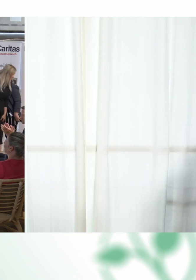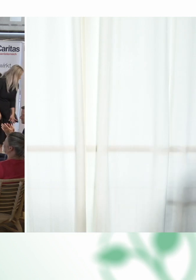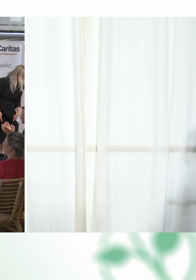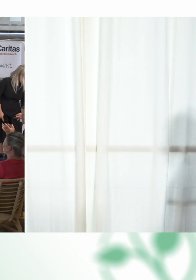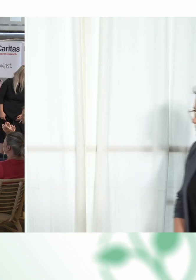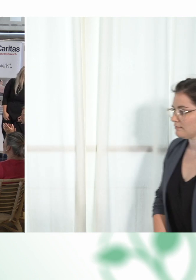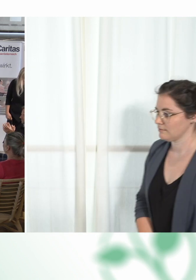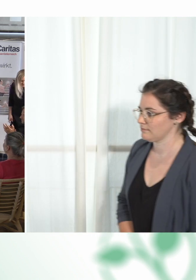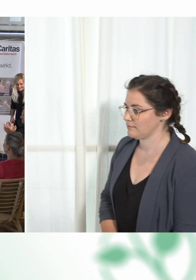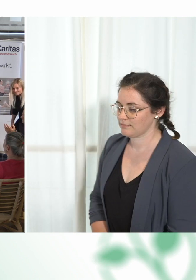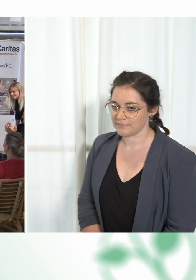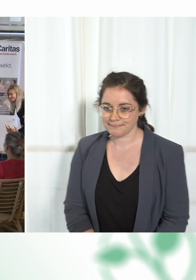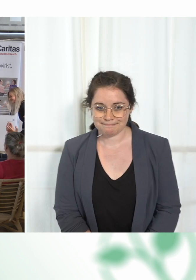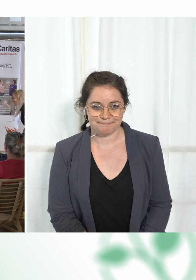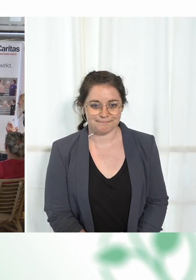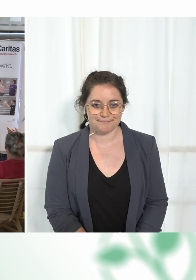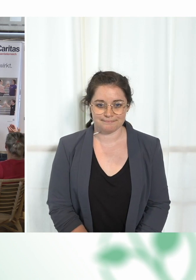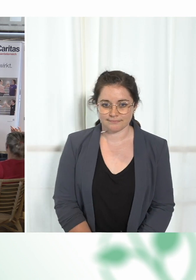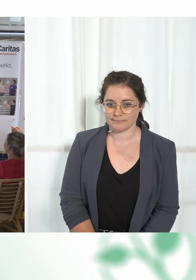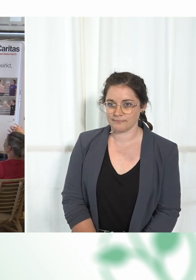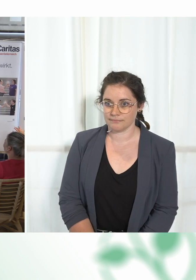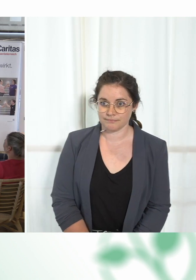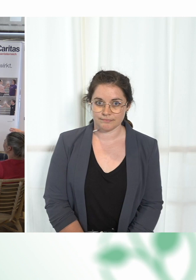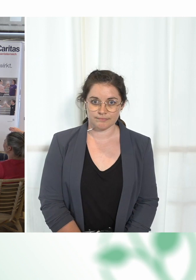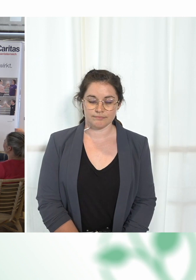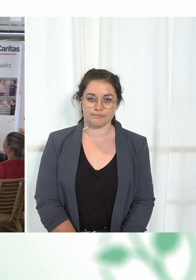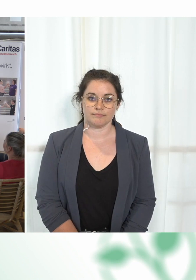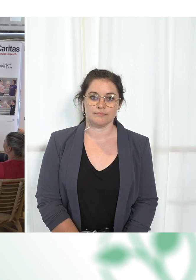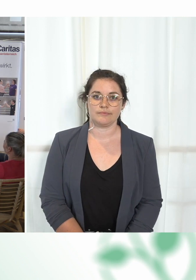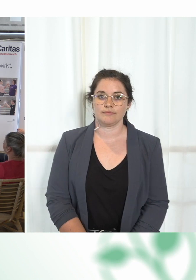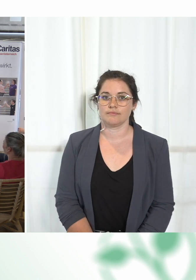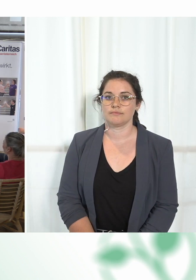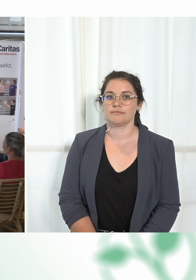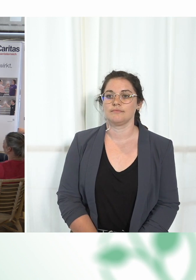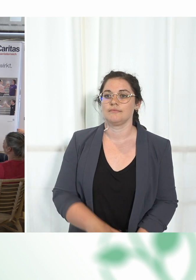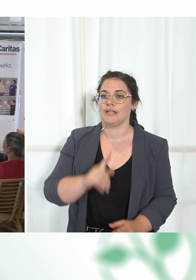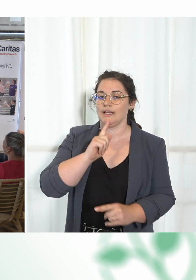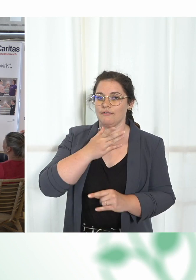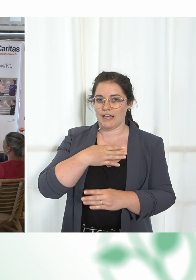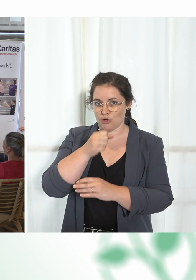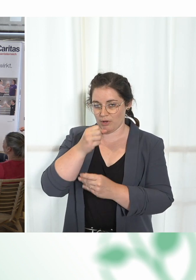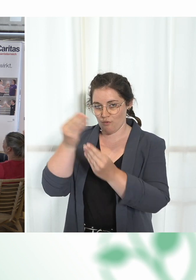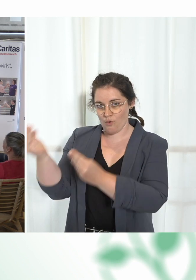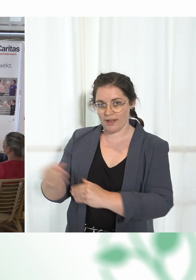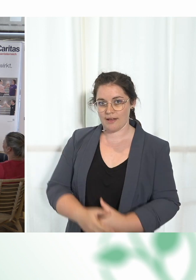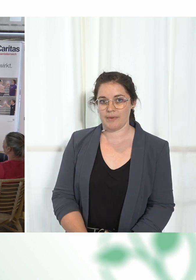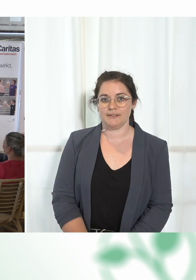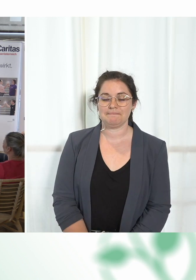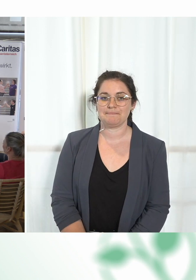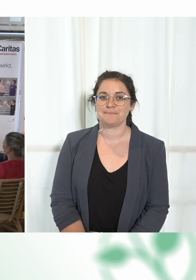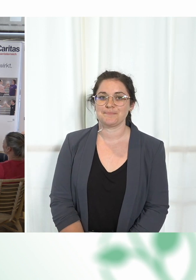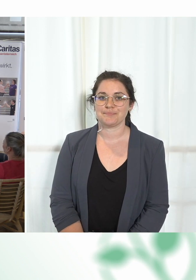Ich mache hier Platz, den Gehörschutztunnel kurz weg, und darf Ihnen gerne auch ein Mikrofon